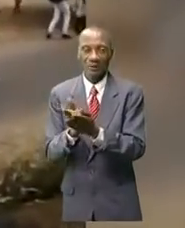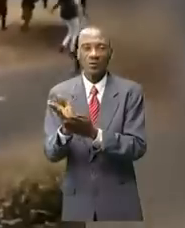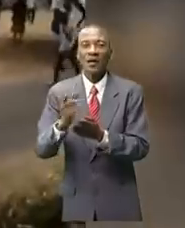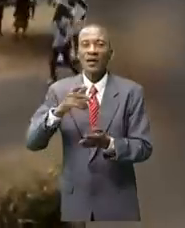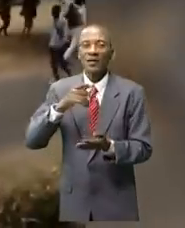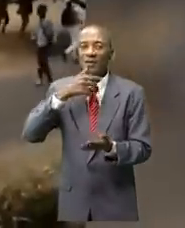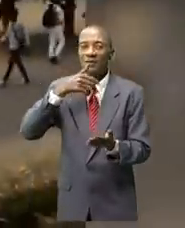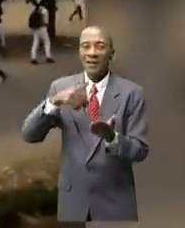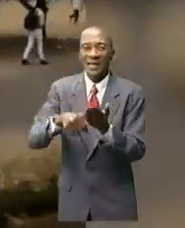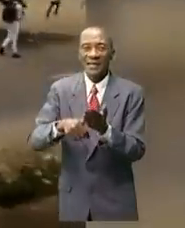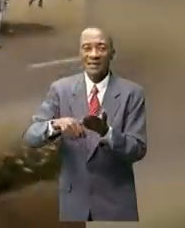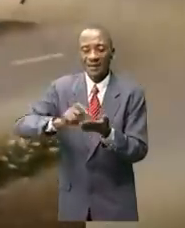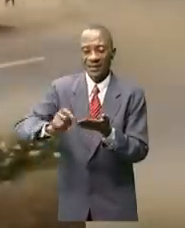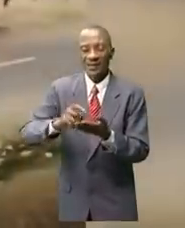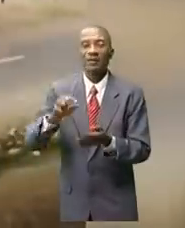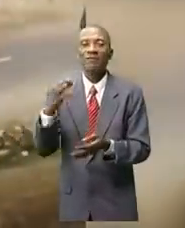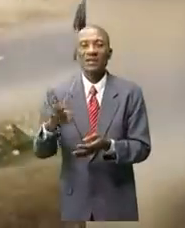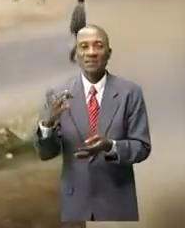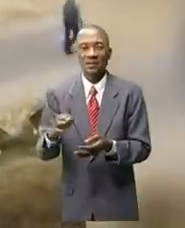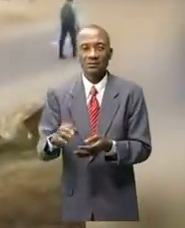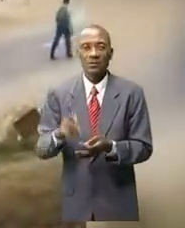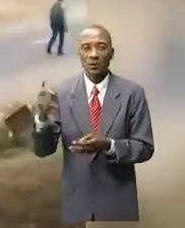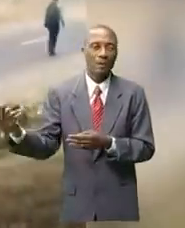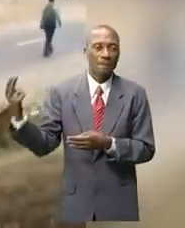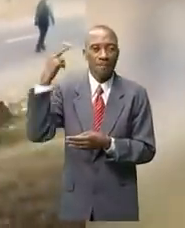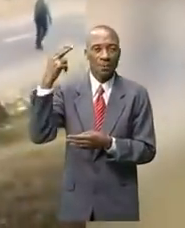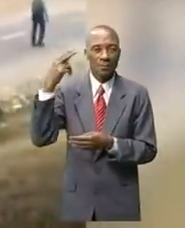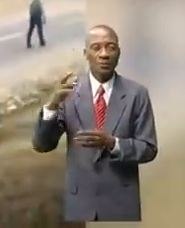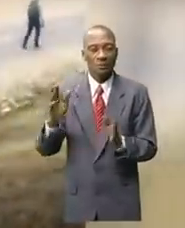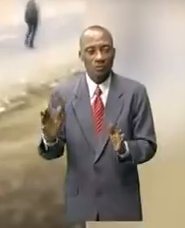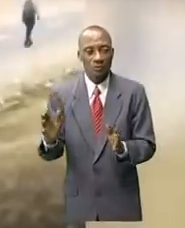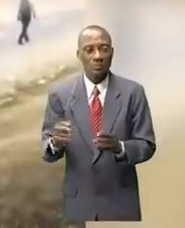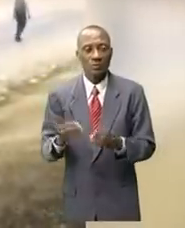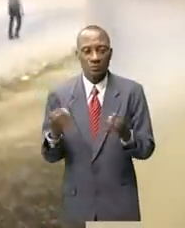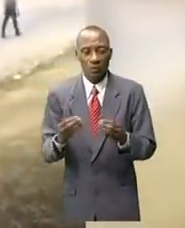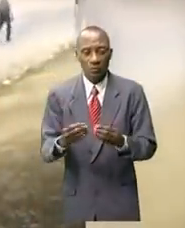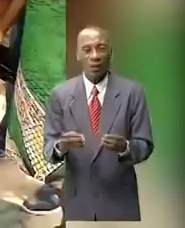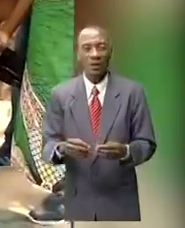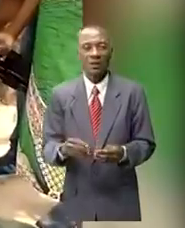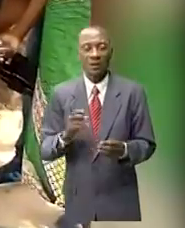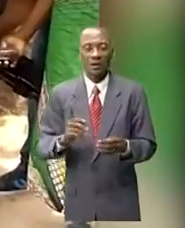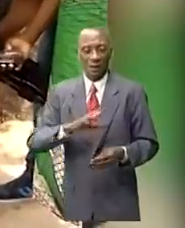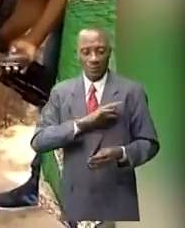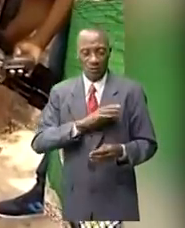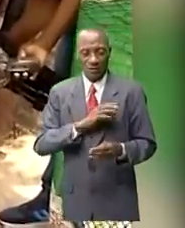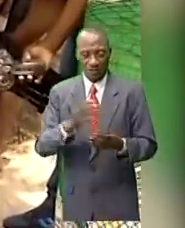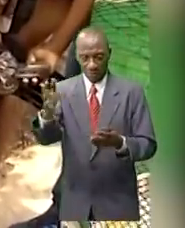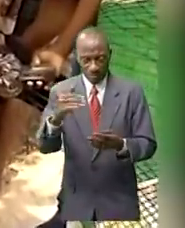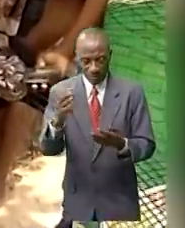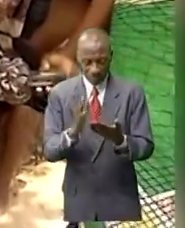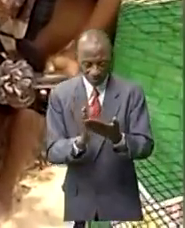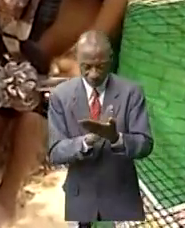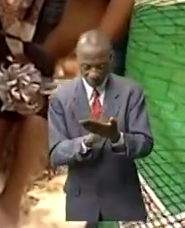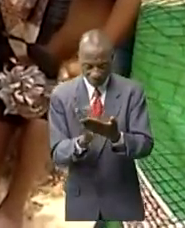mort d'une balle dans l'abdomen le samedi dernier après un contrôle de documents d'autorisation par la police lors d'un tournage pour